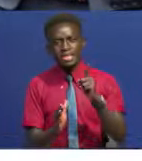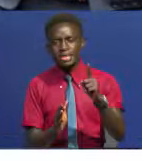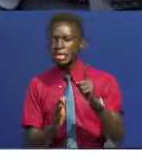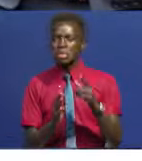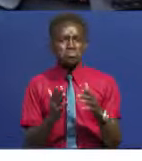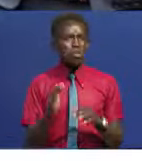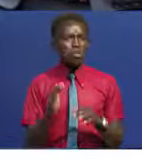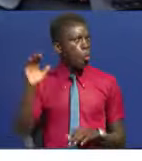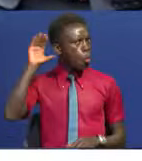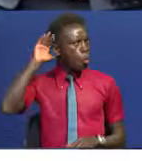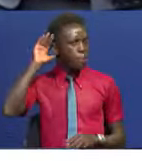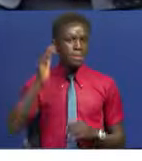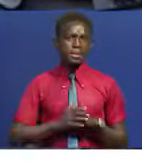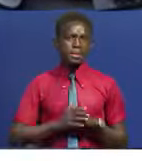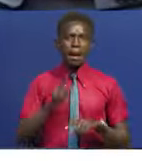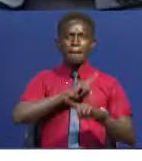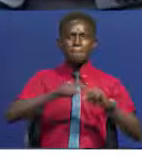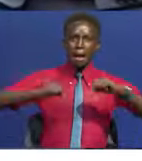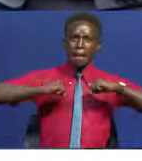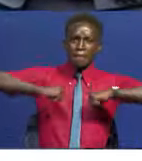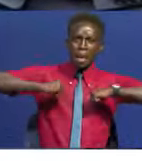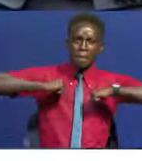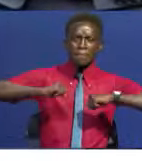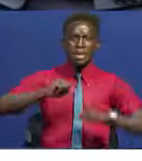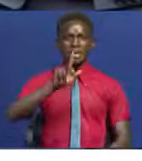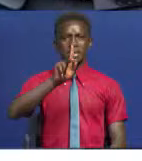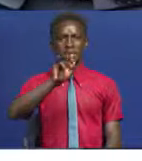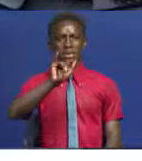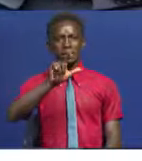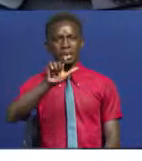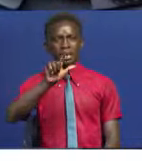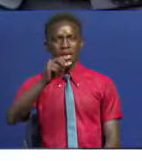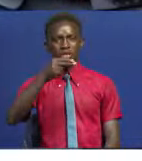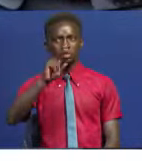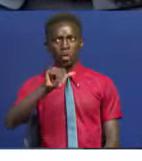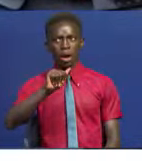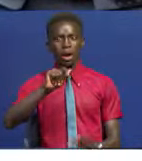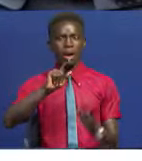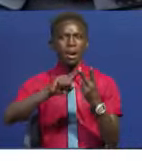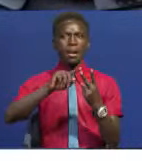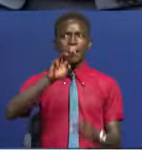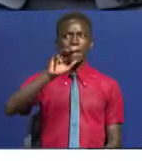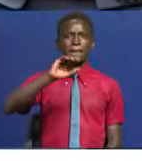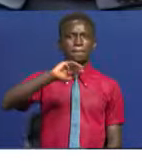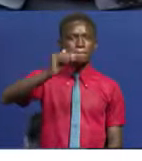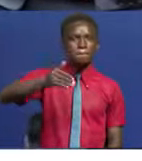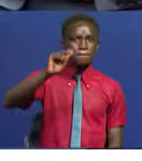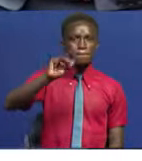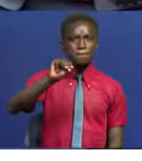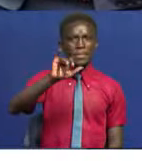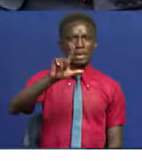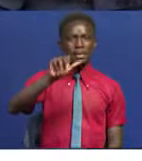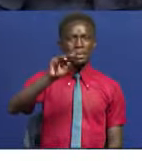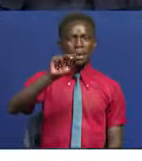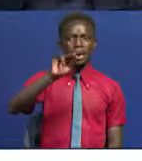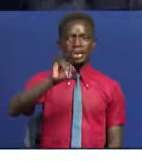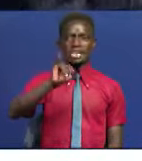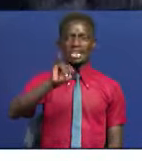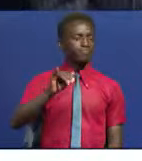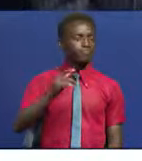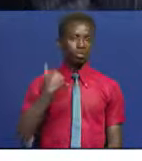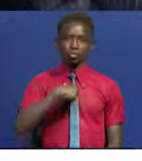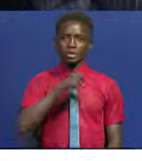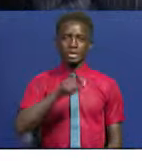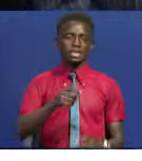in Kileleshwa, in Lavington, in Kilimani, we will just have to use force, unfortunately, because it is about saving lives.